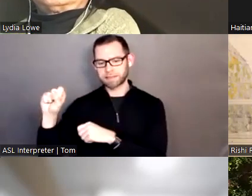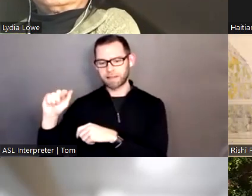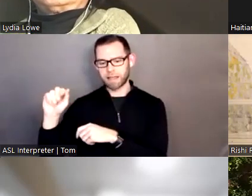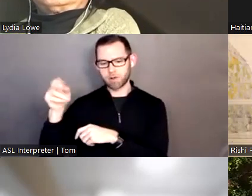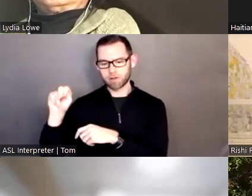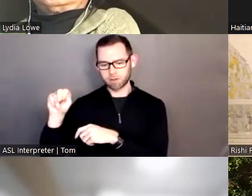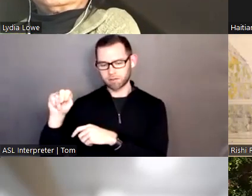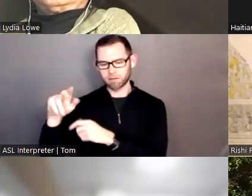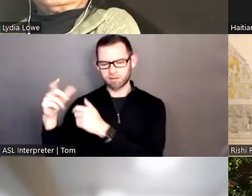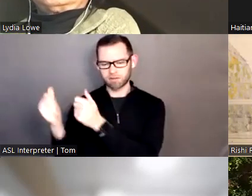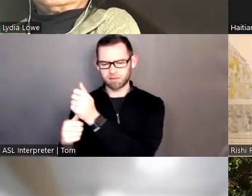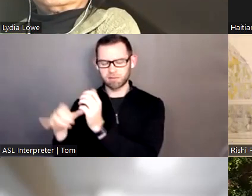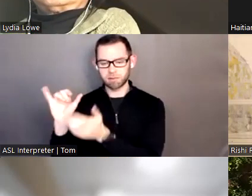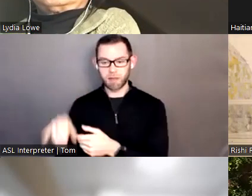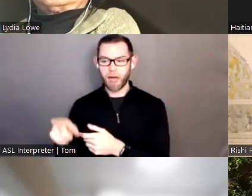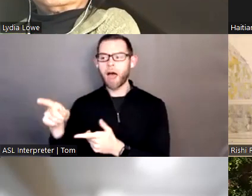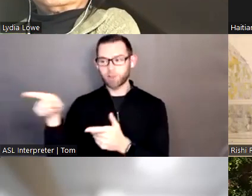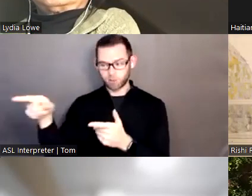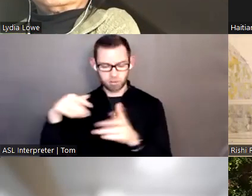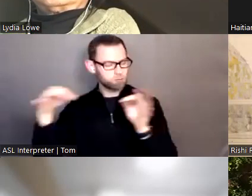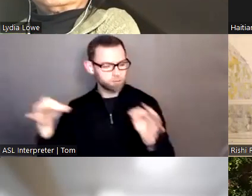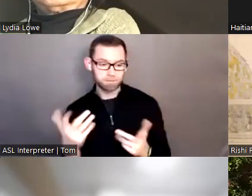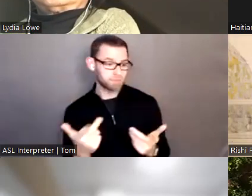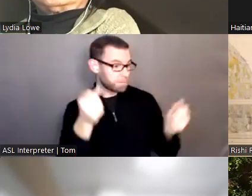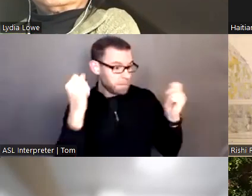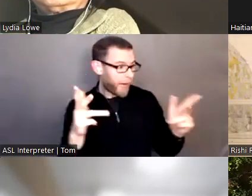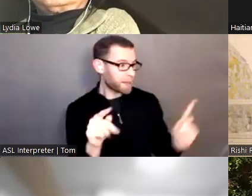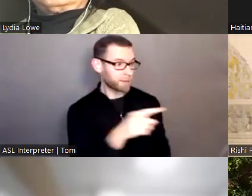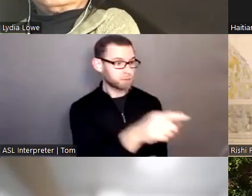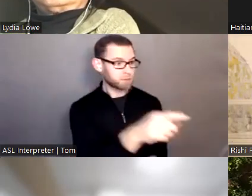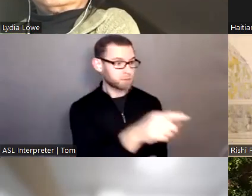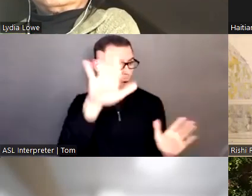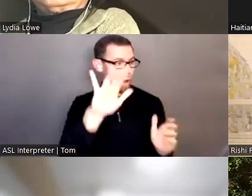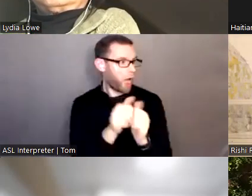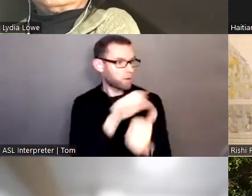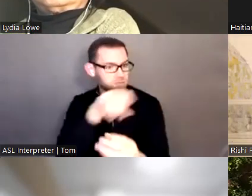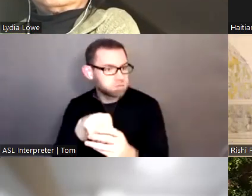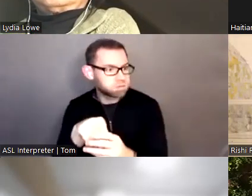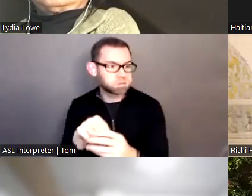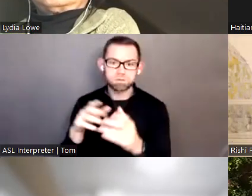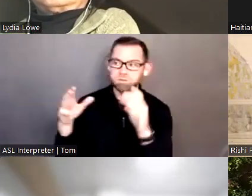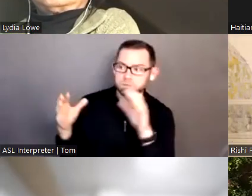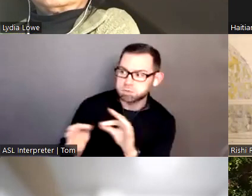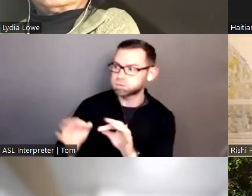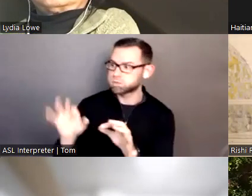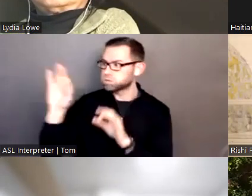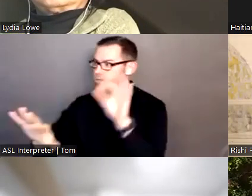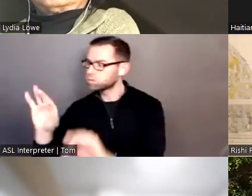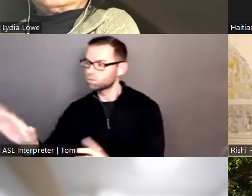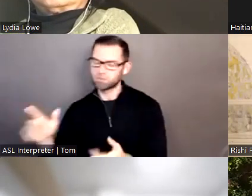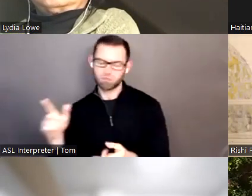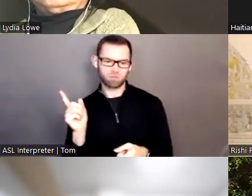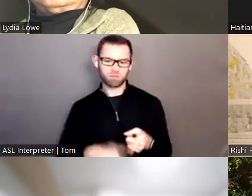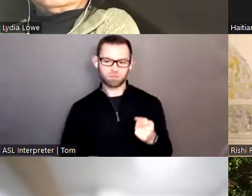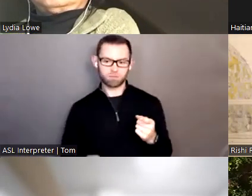To illustrate how people did not know Pour how to interact with and gens pour the gagner decision makers interaction